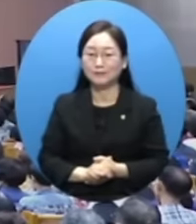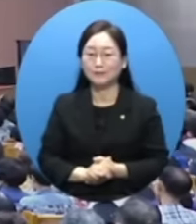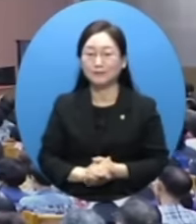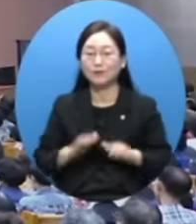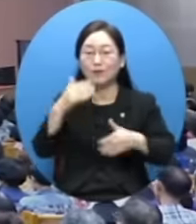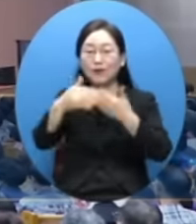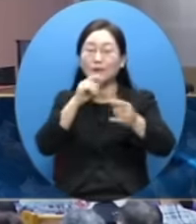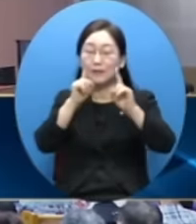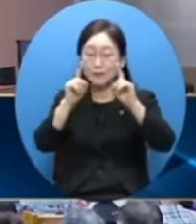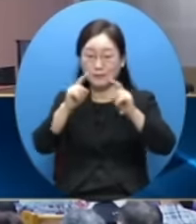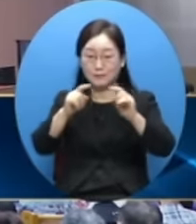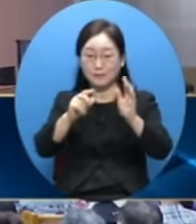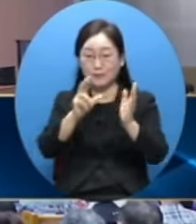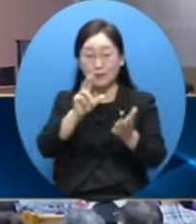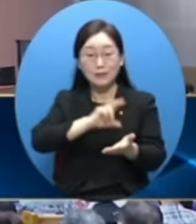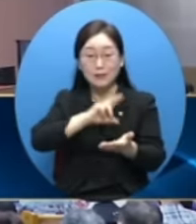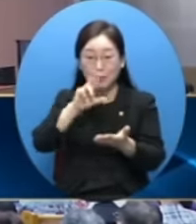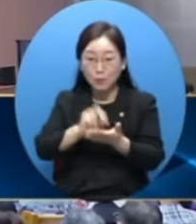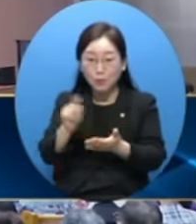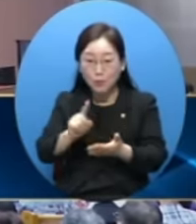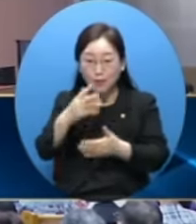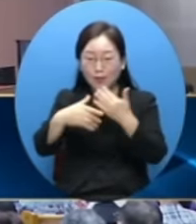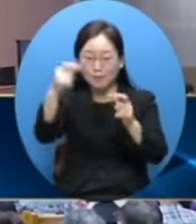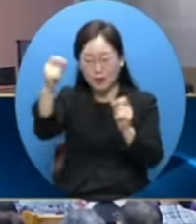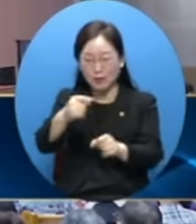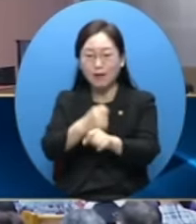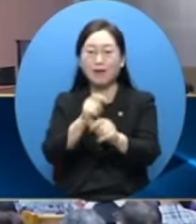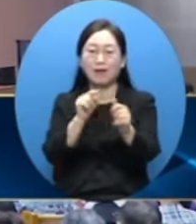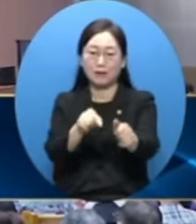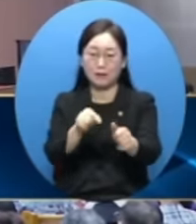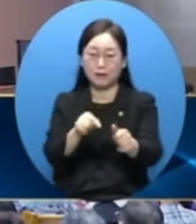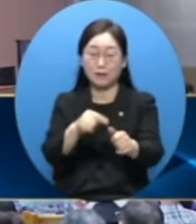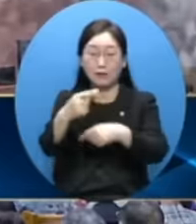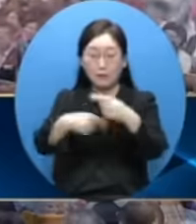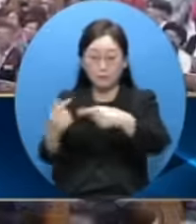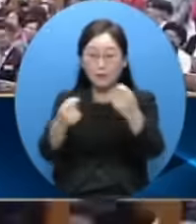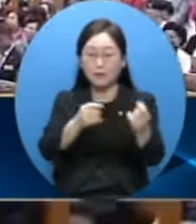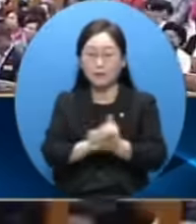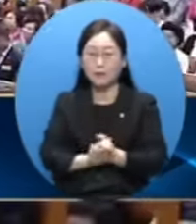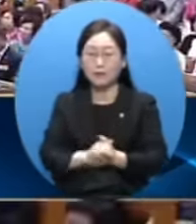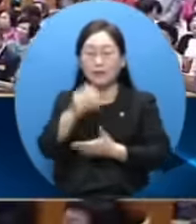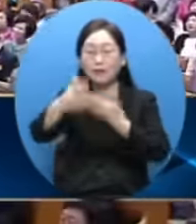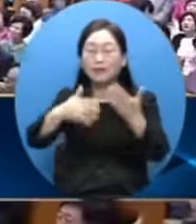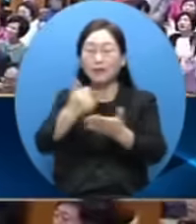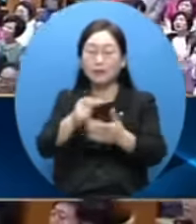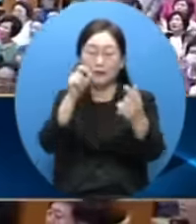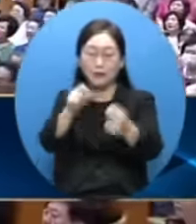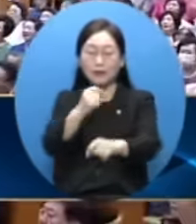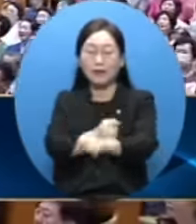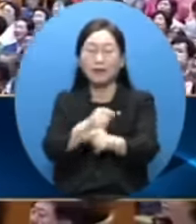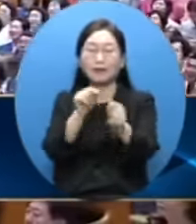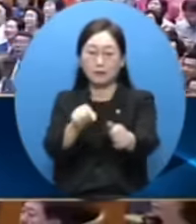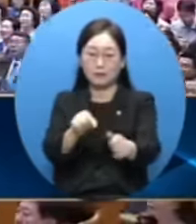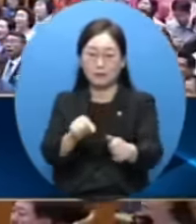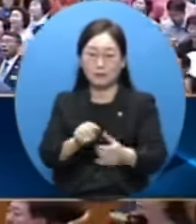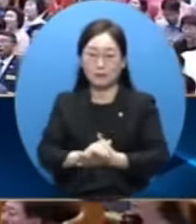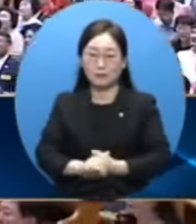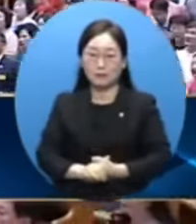오늘 말씀의 제목은 하나님을 가까이 하라입니다. 제목을 한번 따라해 주시기 바랍니다. 하나님을 가까이 하라.